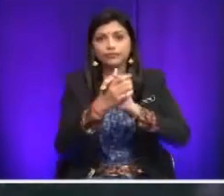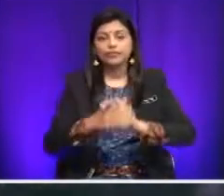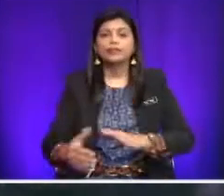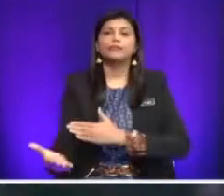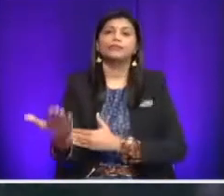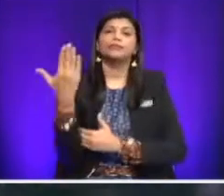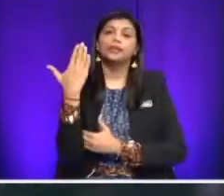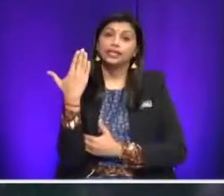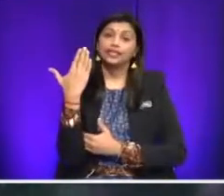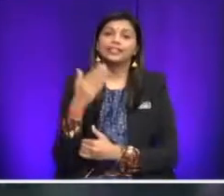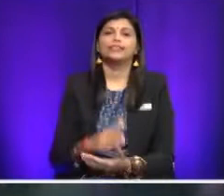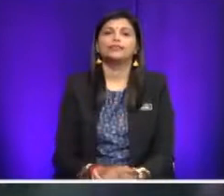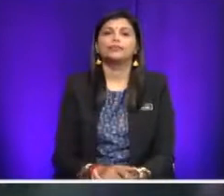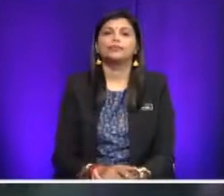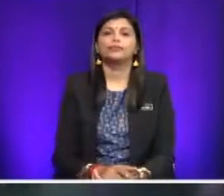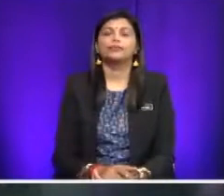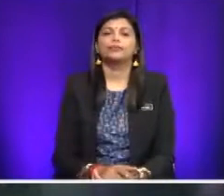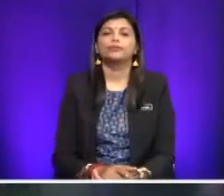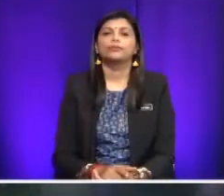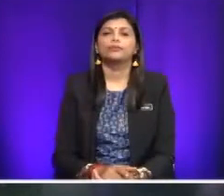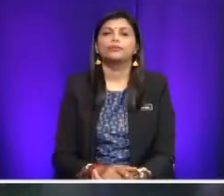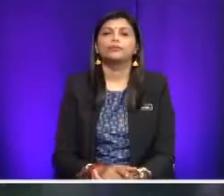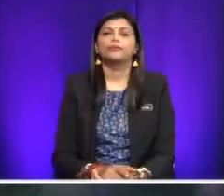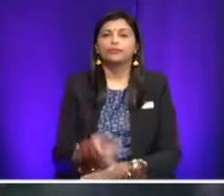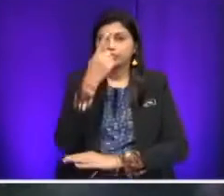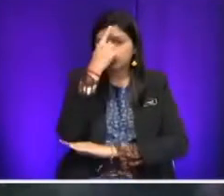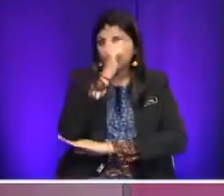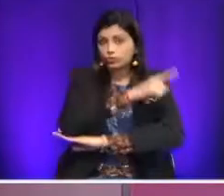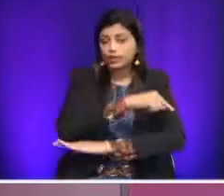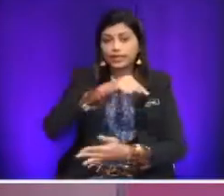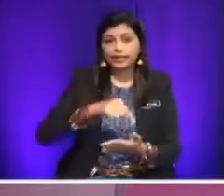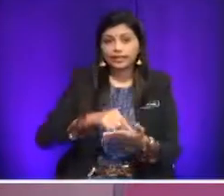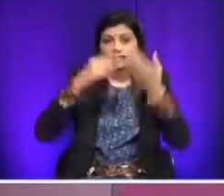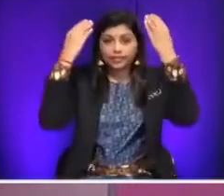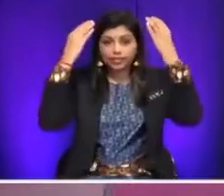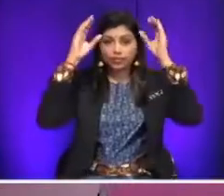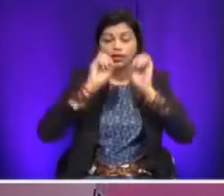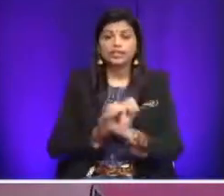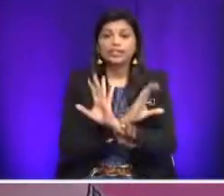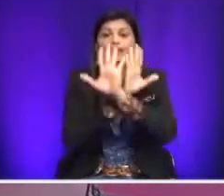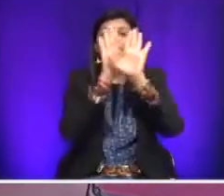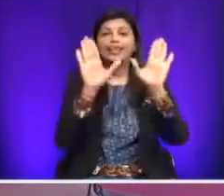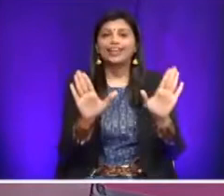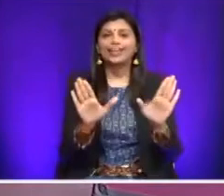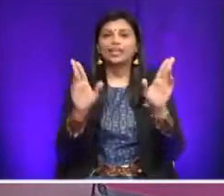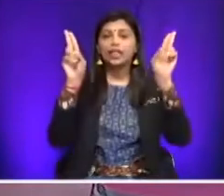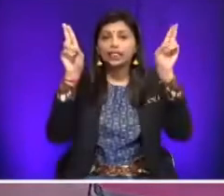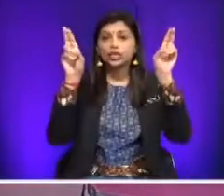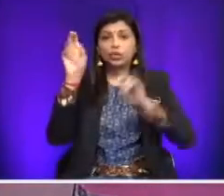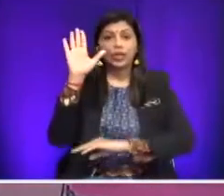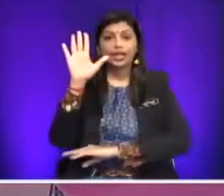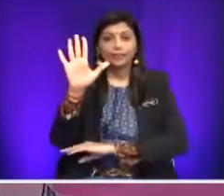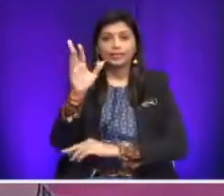merah untuk video Kali ini Gua akan menerangkan salah satu tajuk di dalam buku teks cerita Lima yaitu tajuk 5 yaitu